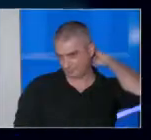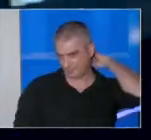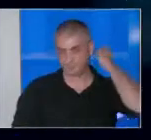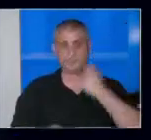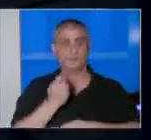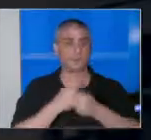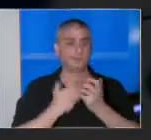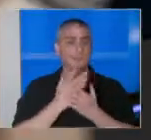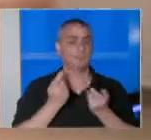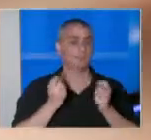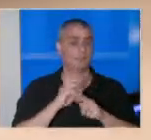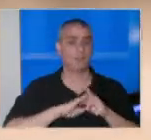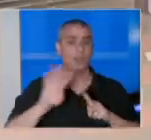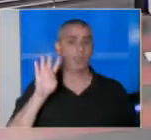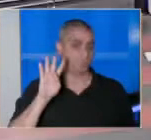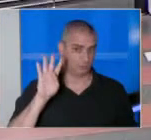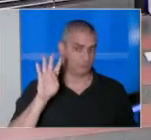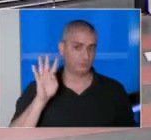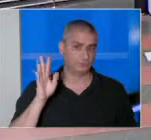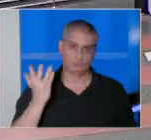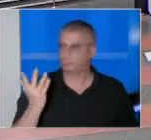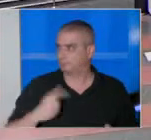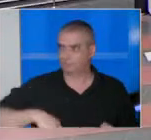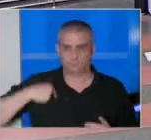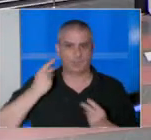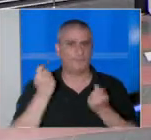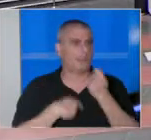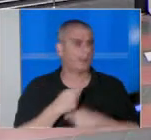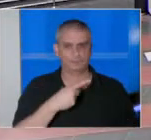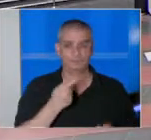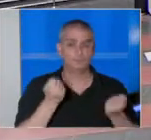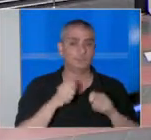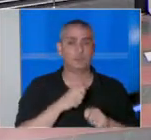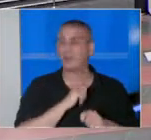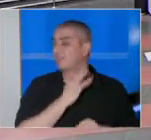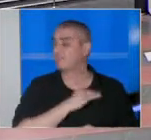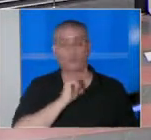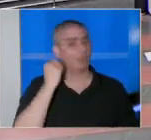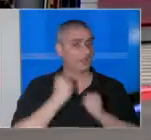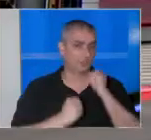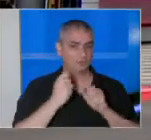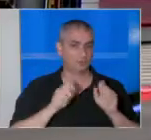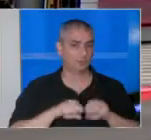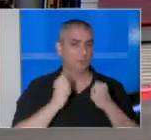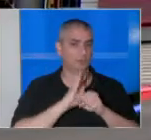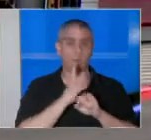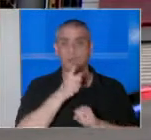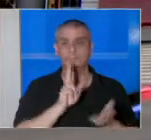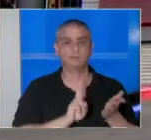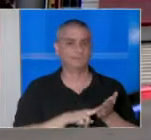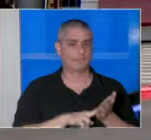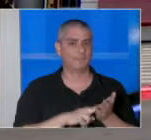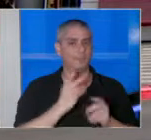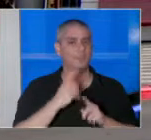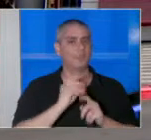שעסק שסגור כבר 4 חודשים, מדובר באמת על שורה ארוכה של עסקים, שנפגעו הכי קשה במשבר הקורונה. הם זכאים